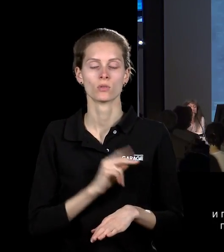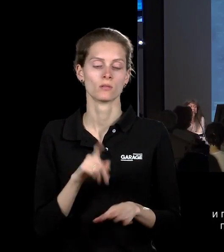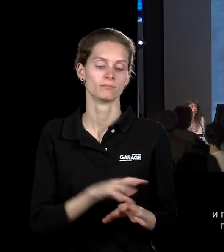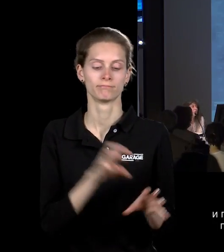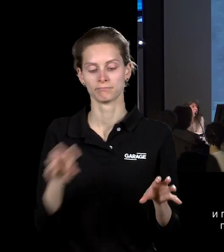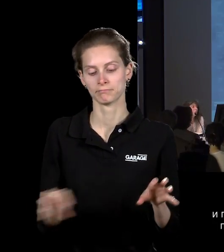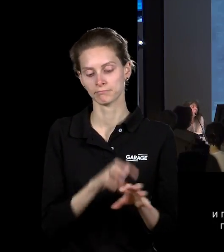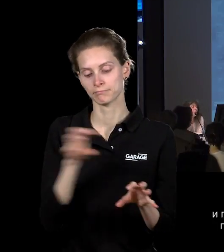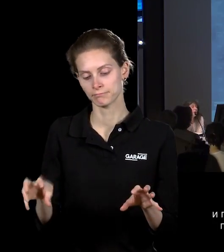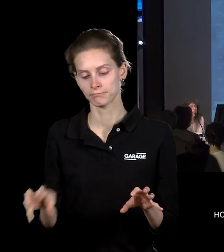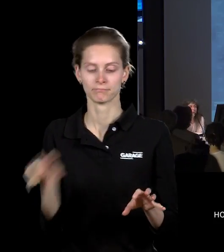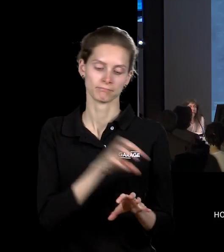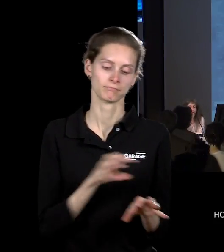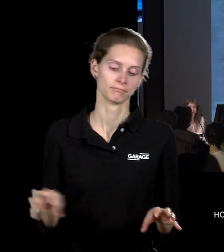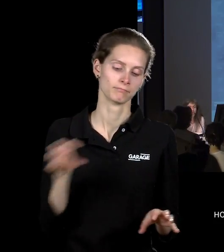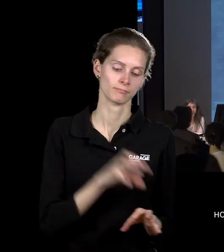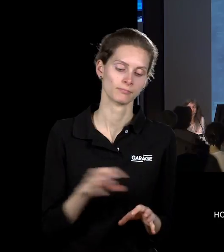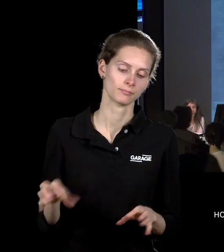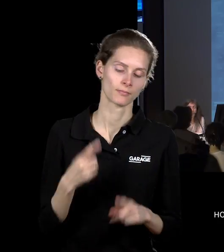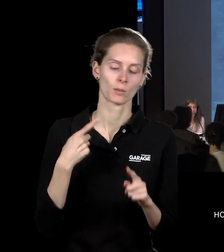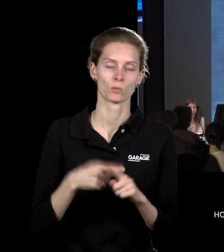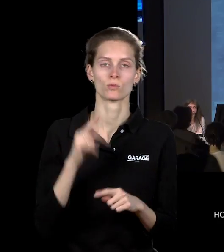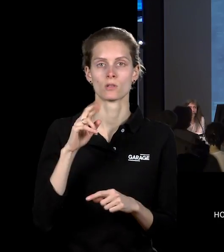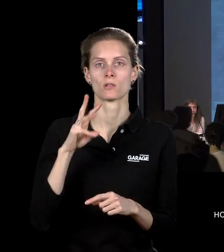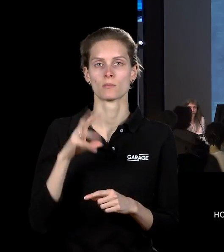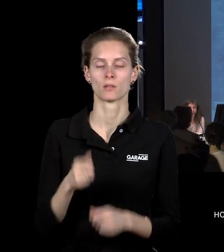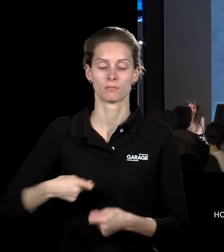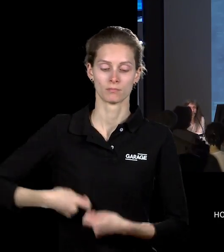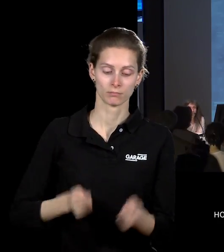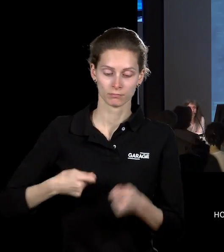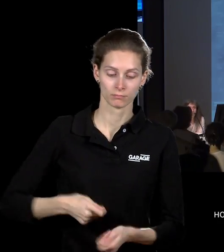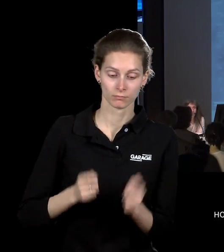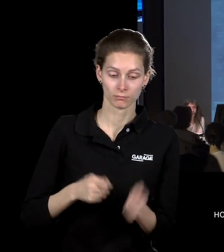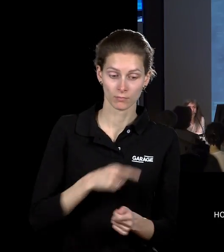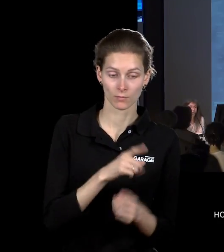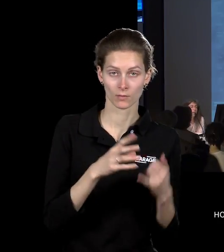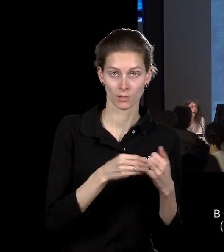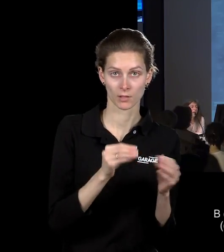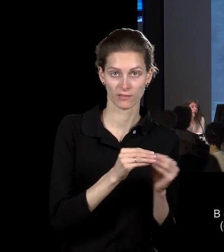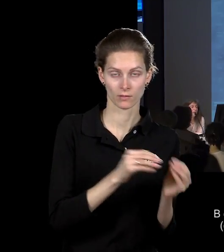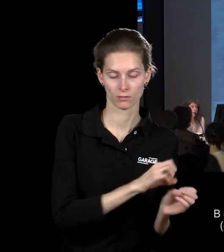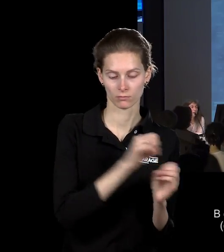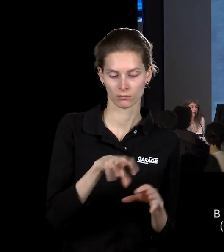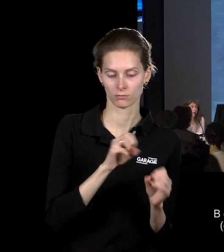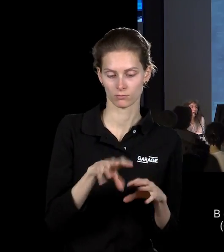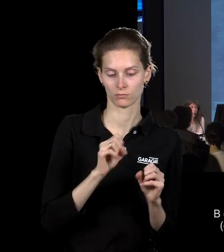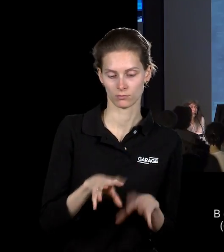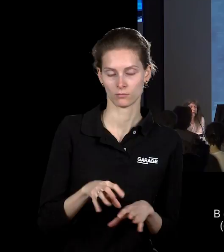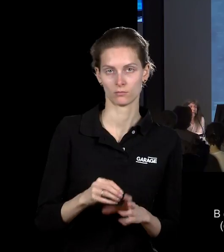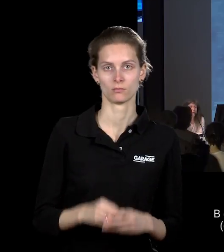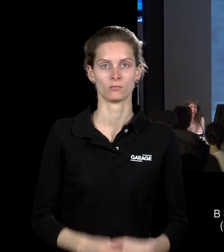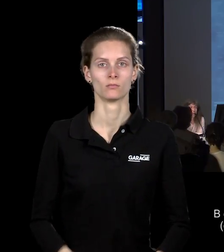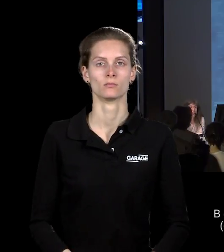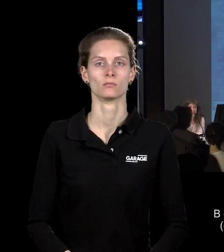из одного ящичка в другой, но и вырыть яму и потом засыпать ее обратно обратно землею. Тогда